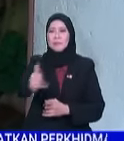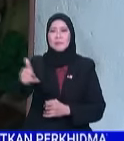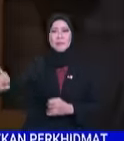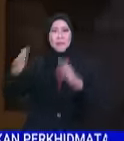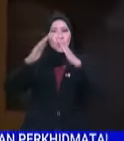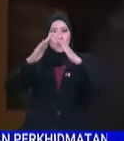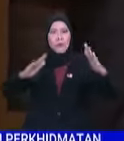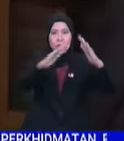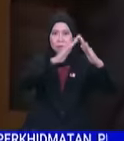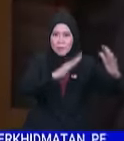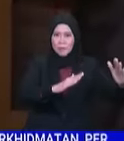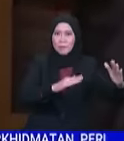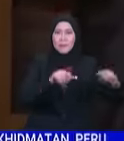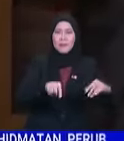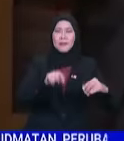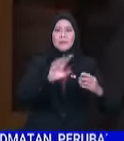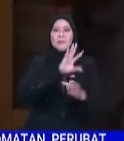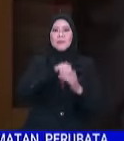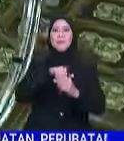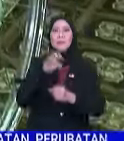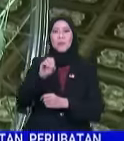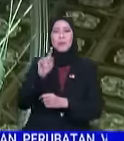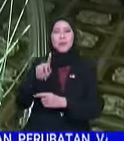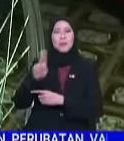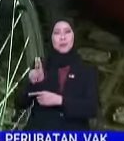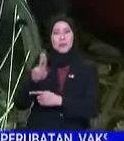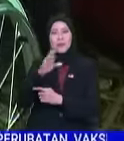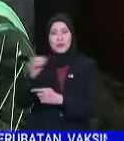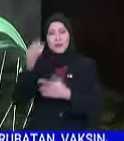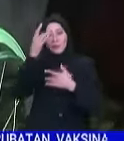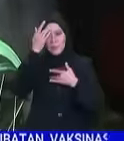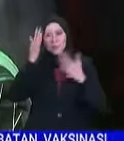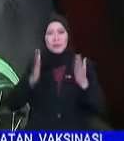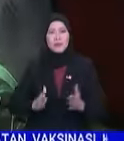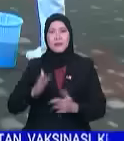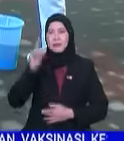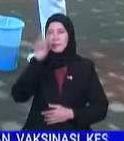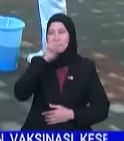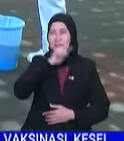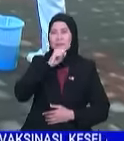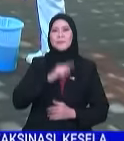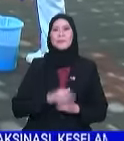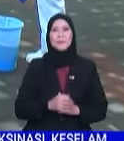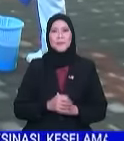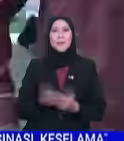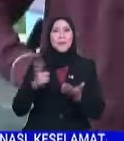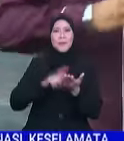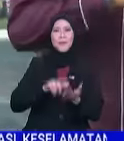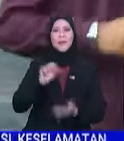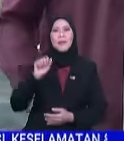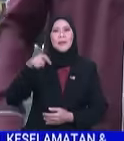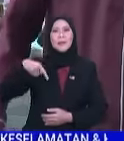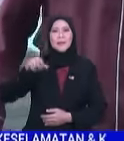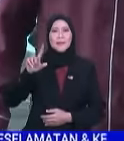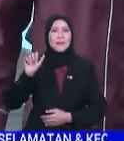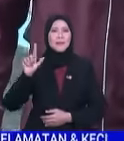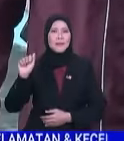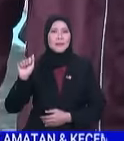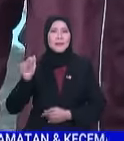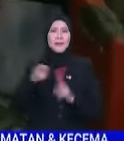daerah ini turut melibatkan orang kurang upaya dan pesakit-pesakit kronik. Laporan Nur Akila Arbain, Berita